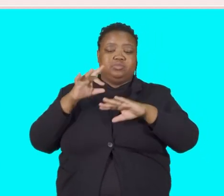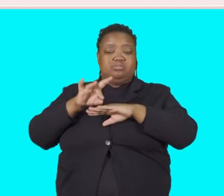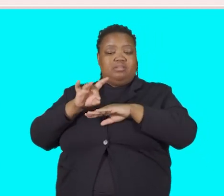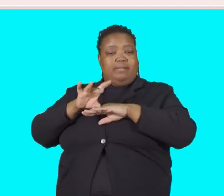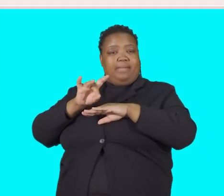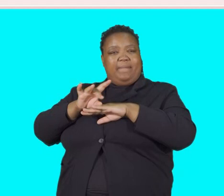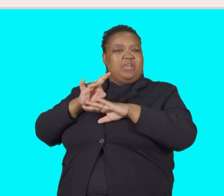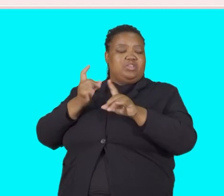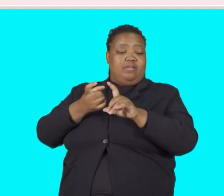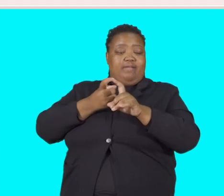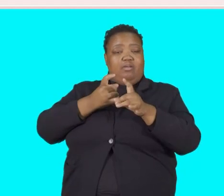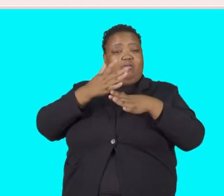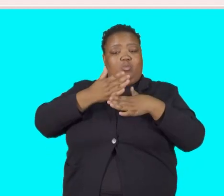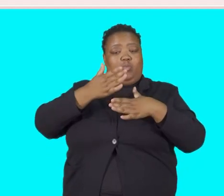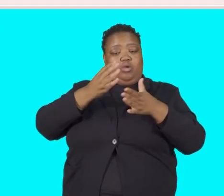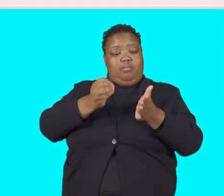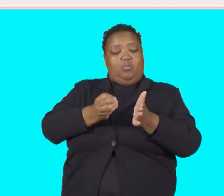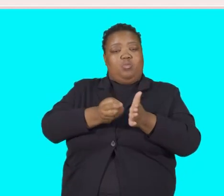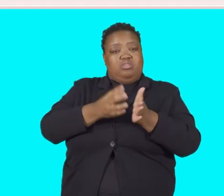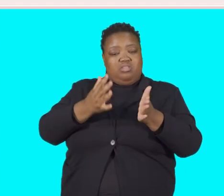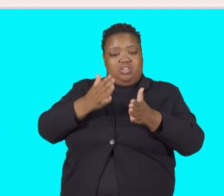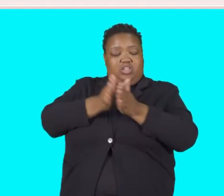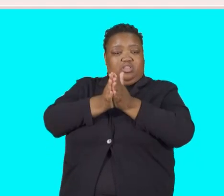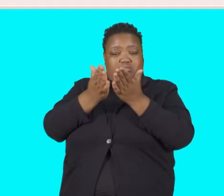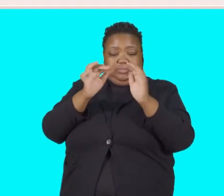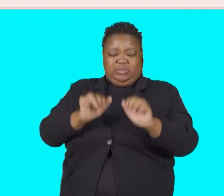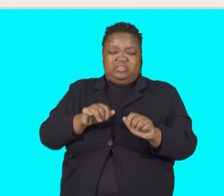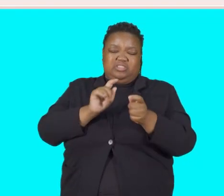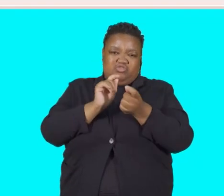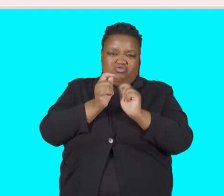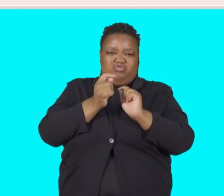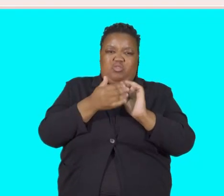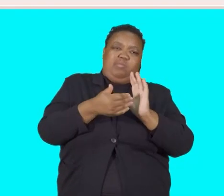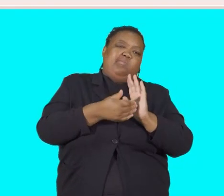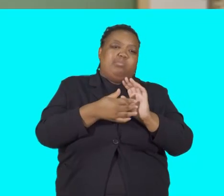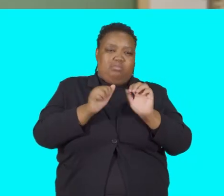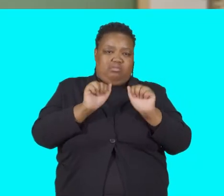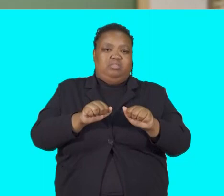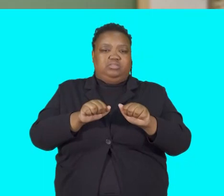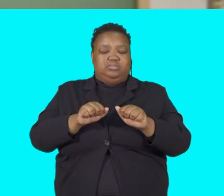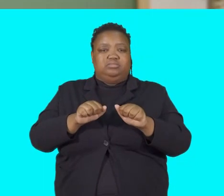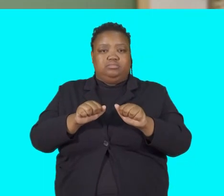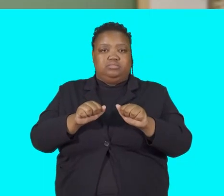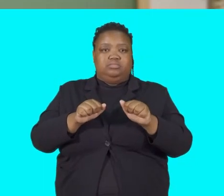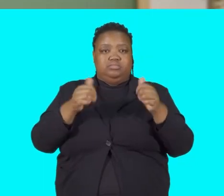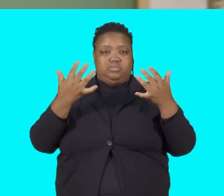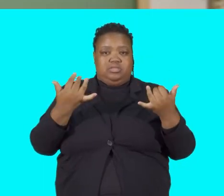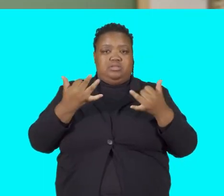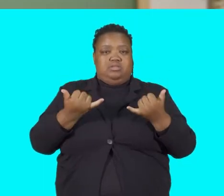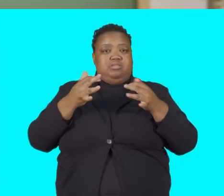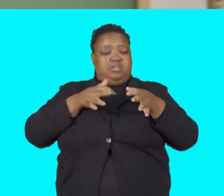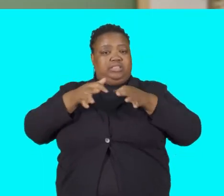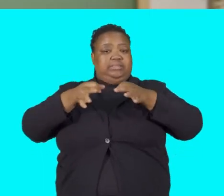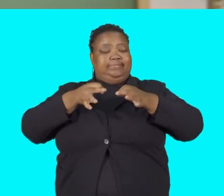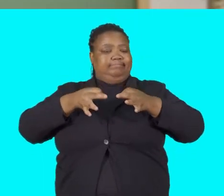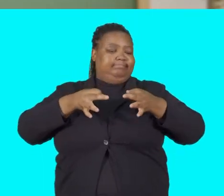kwincwadi yomsebenzi wabafundi. Kukhona ke utshintsho liye lenziwa phaa. Uyawuthi ujonge ke kule nkcazo yakho